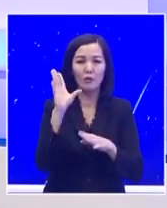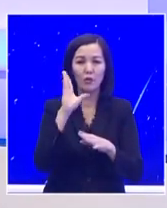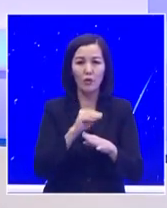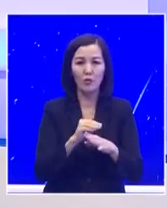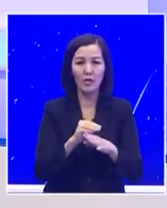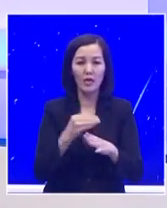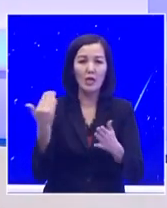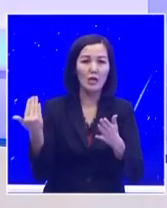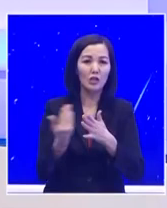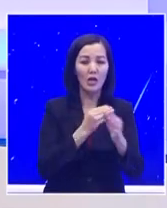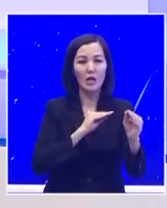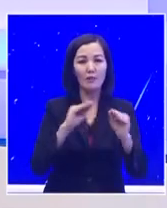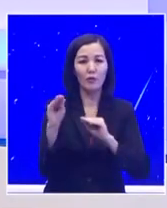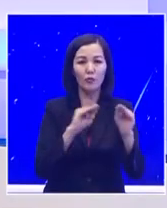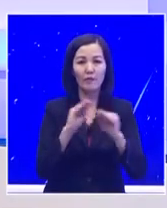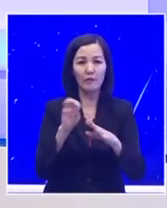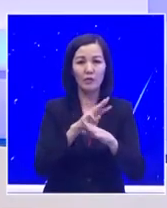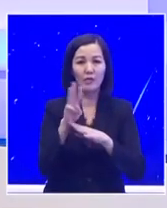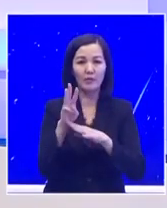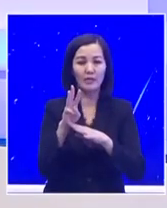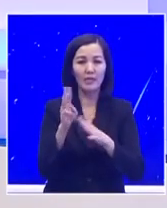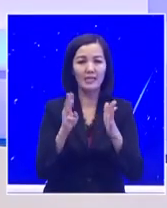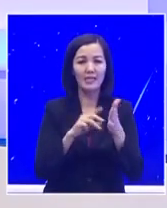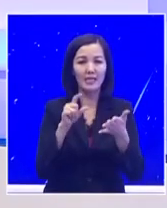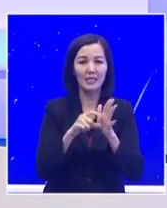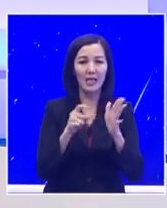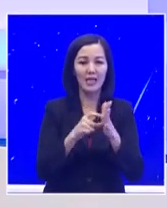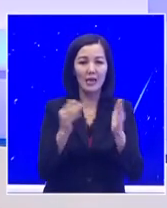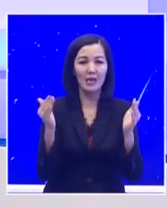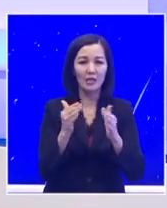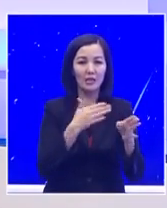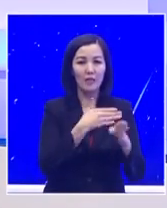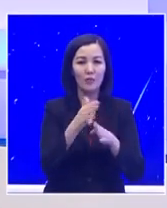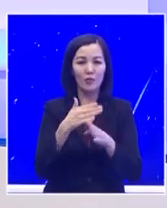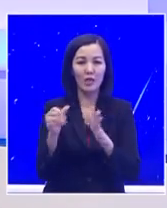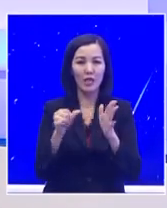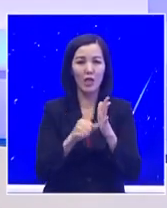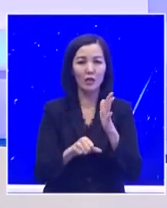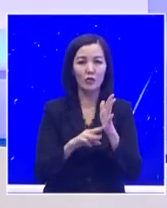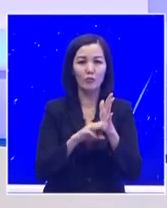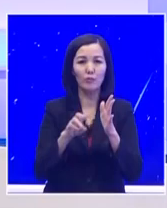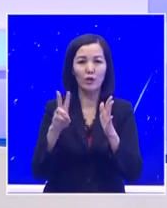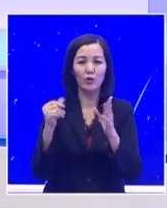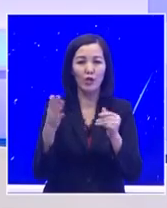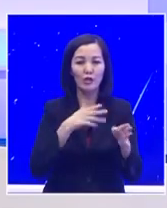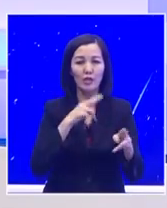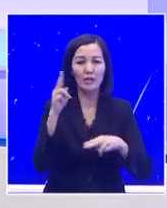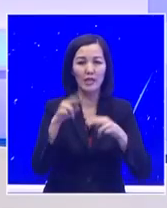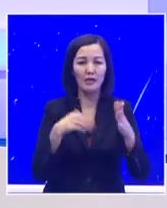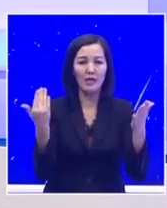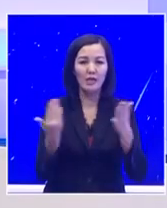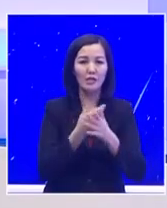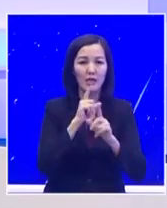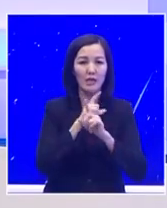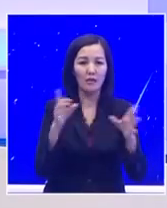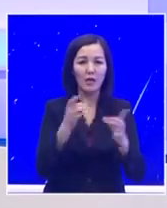қабылдауға қауқарлы. Заманауи құрылғылармен жабдықталып, 8 залға шақталып бөлінген. 600 миллионнан аса қаржыға салынған жаңа